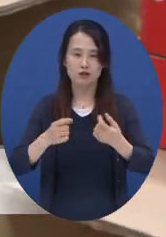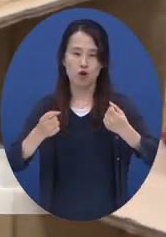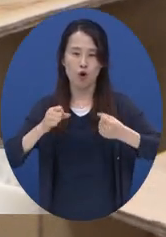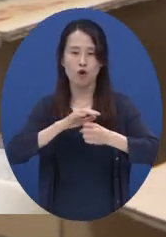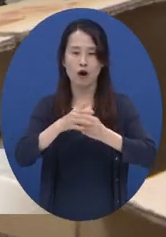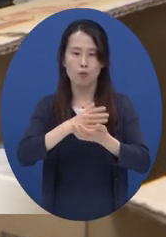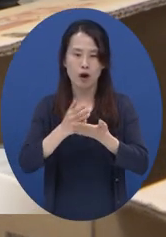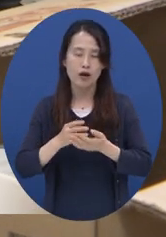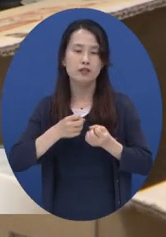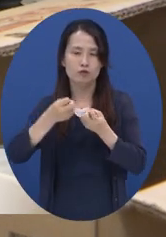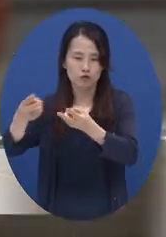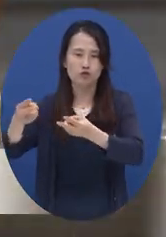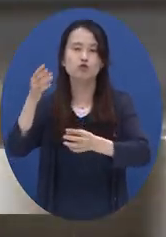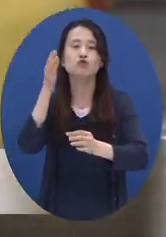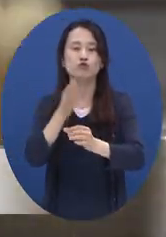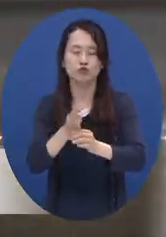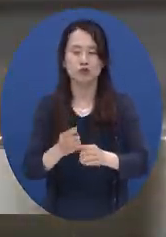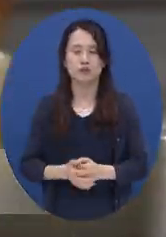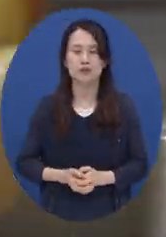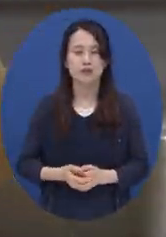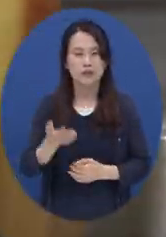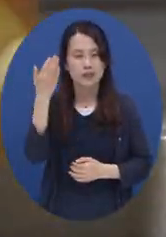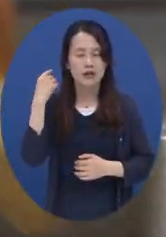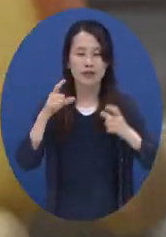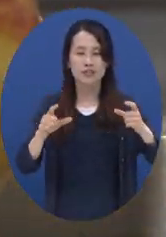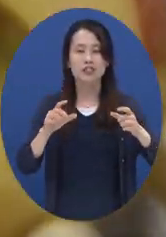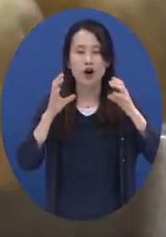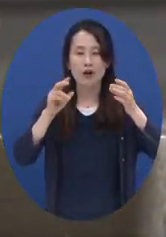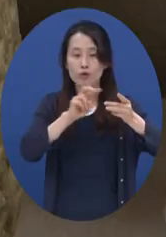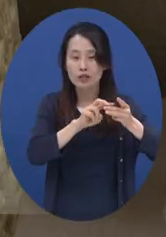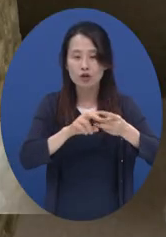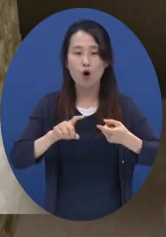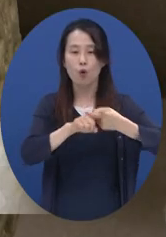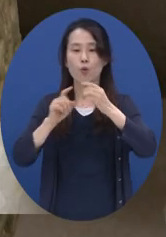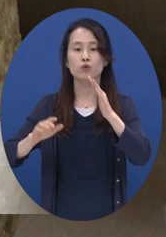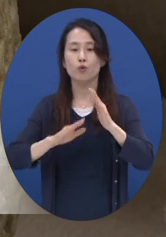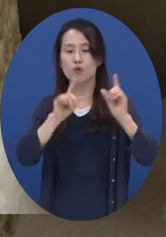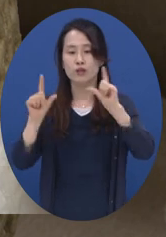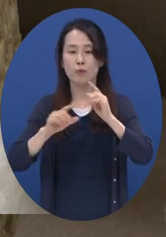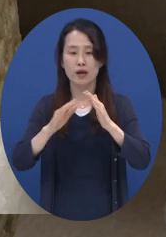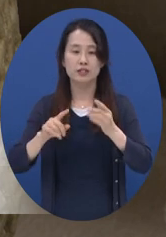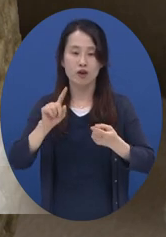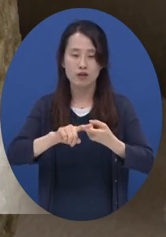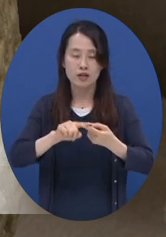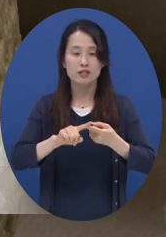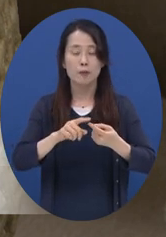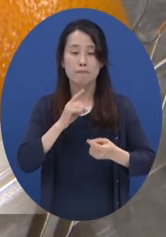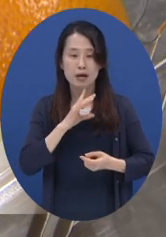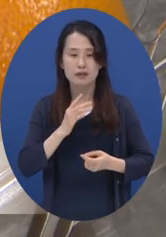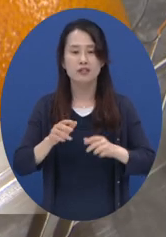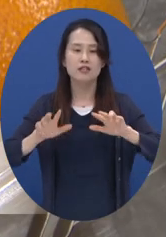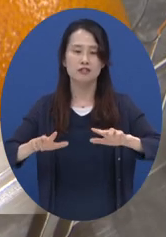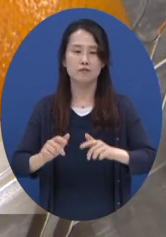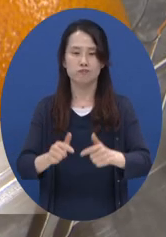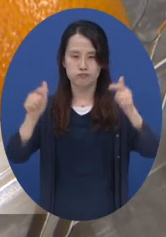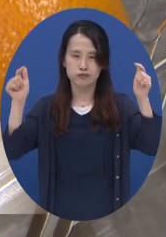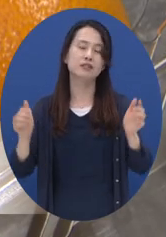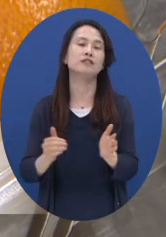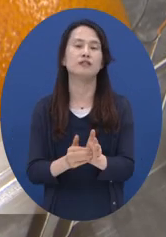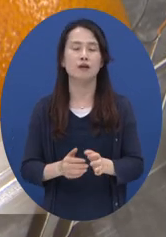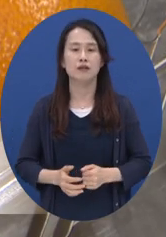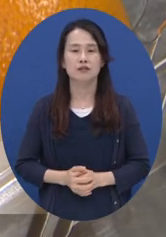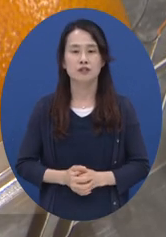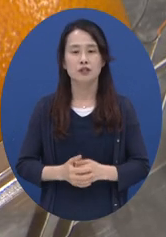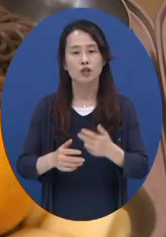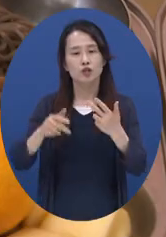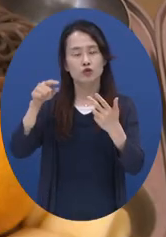어린이집을 대상으로 건강과일 공급을 시작했습니다. 기존엔 지역 아동센터와 공동생활 가정의 어린이에게만 제공했는데 대상을 대폭